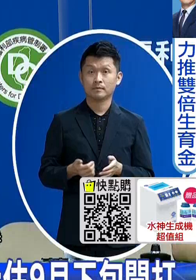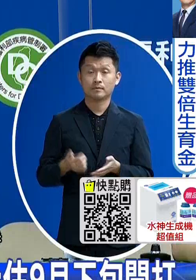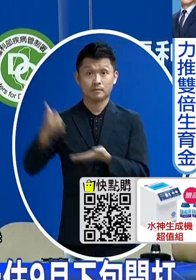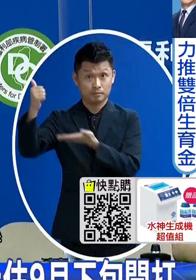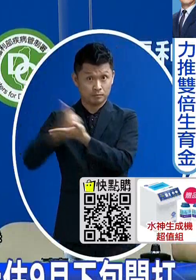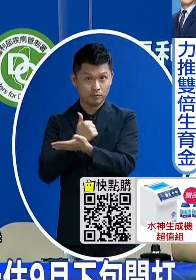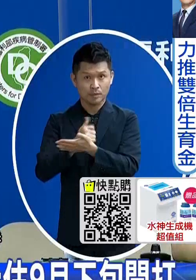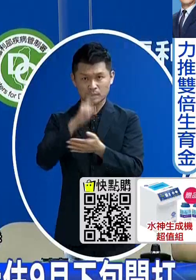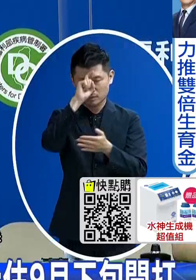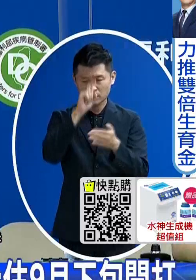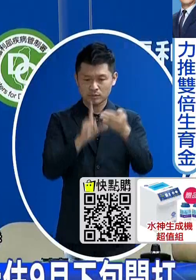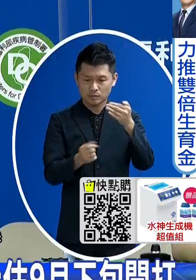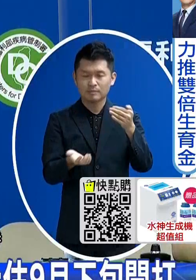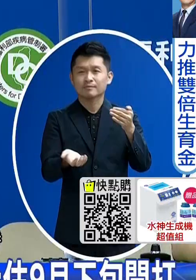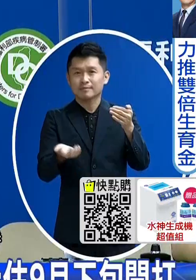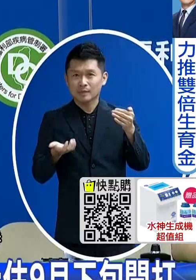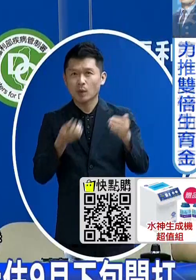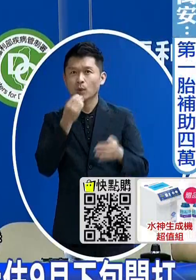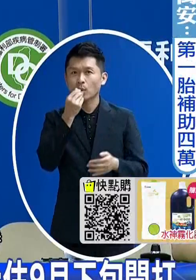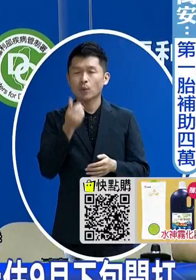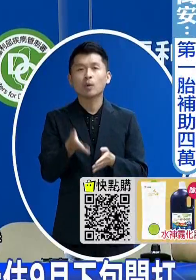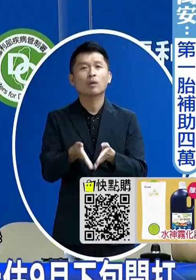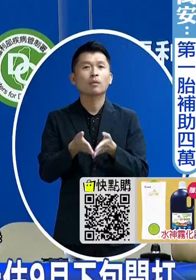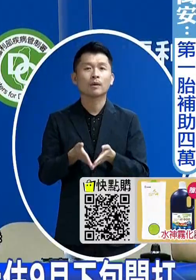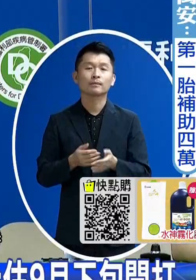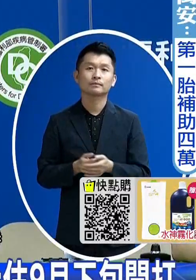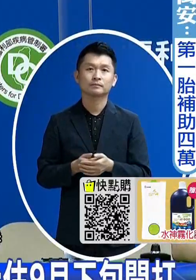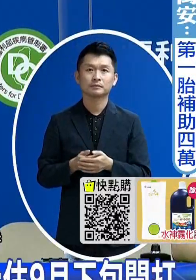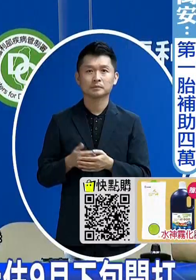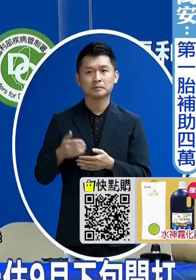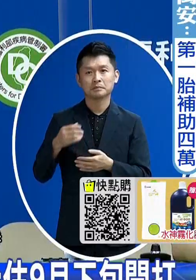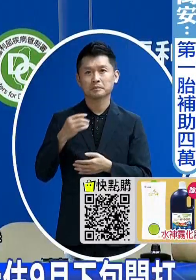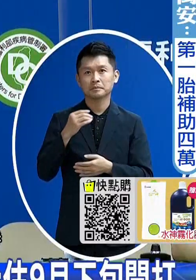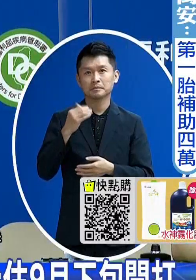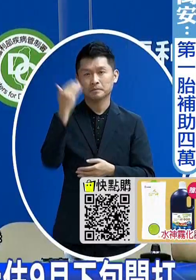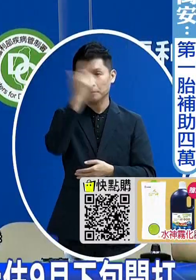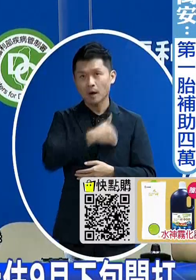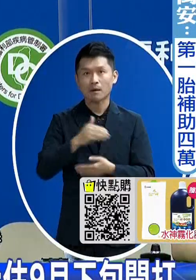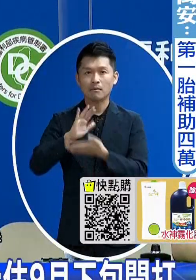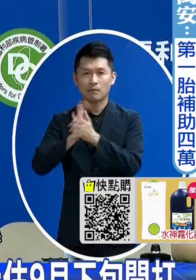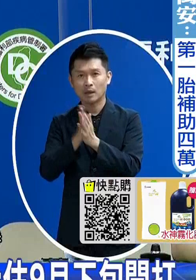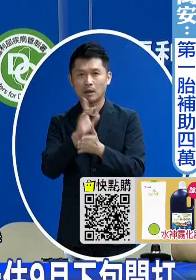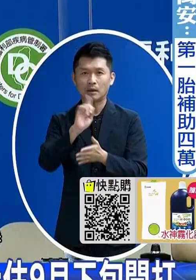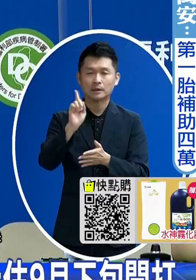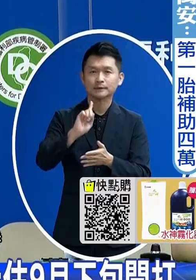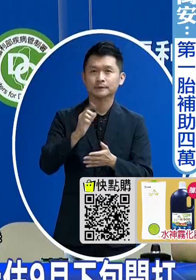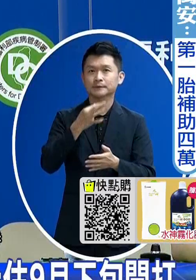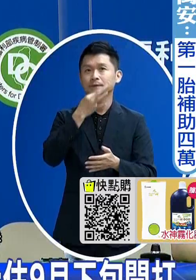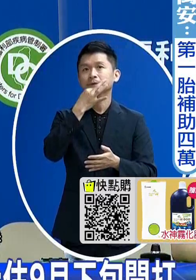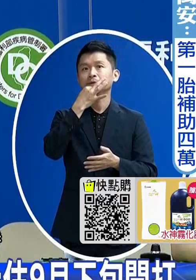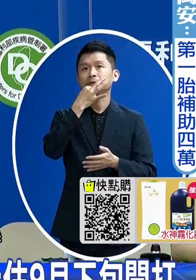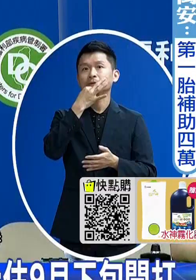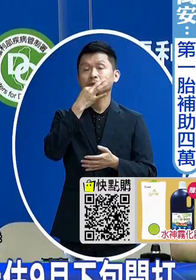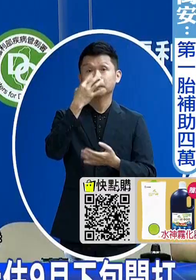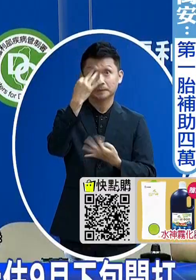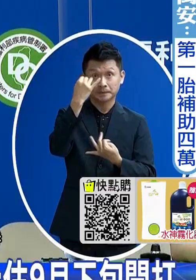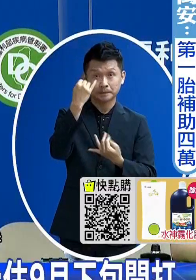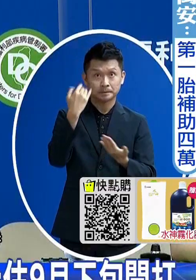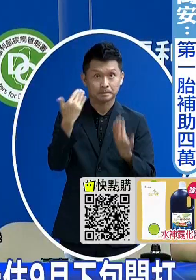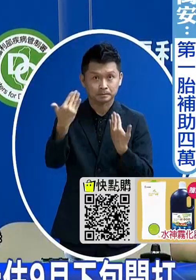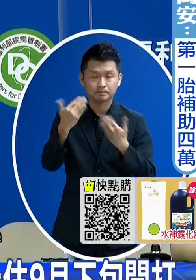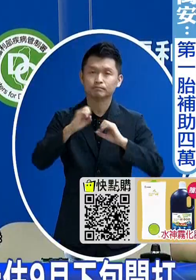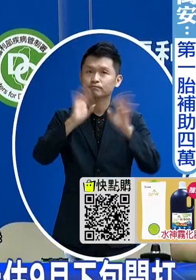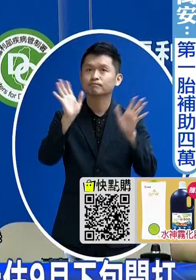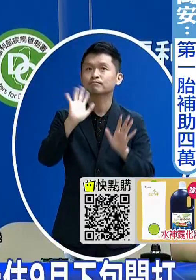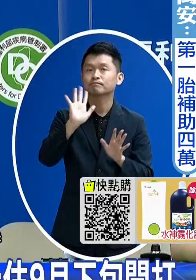先到货。 希望我们希望是这样子了，但是中间还是有变数，所以也没有办法把时间说得很明确这样子。 了解。 好，我想有